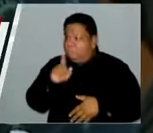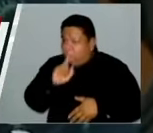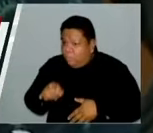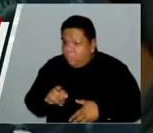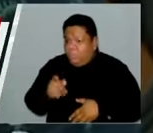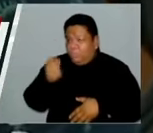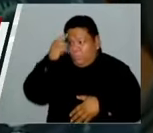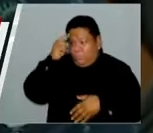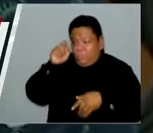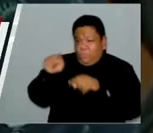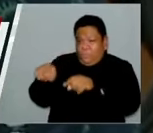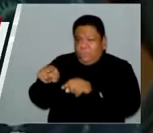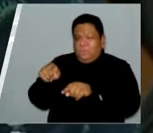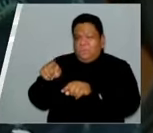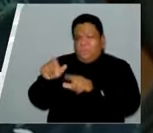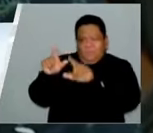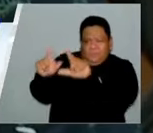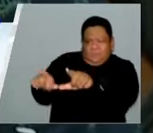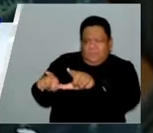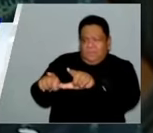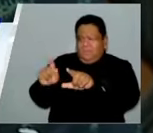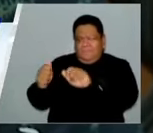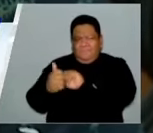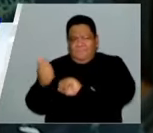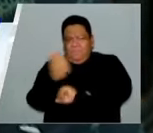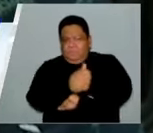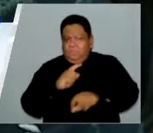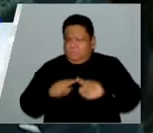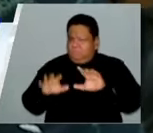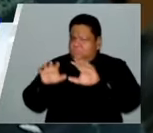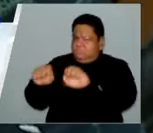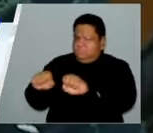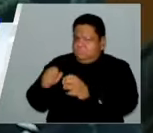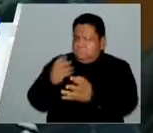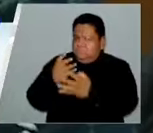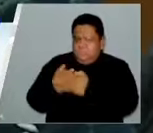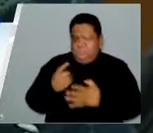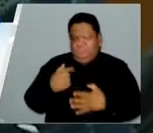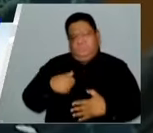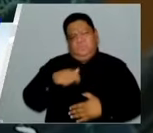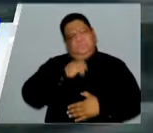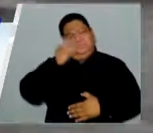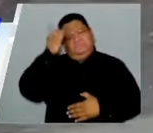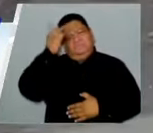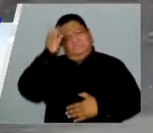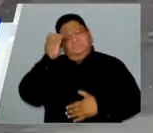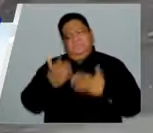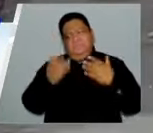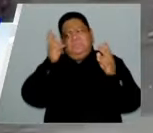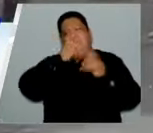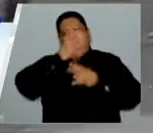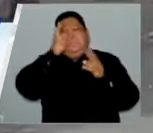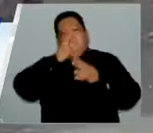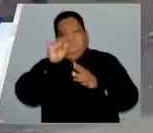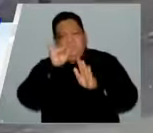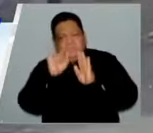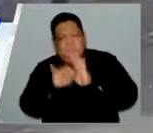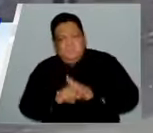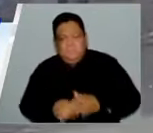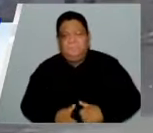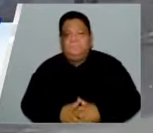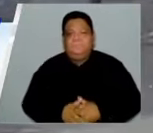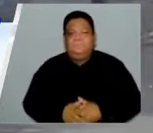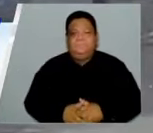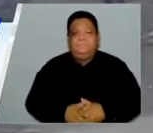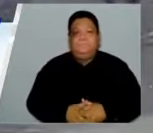tapos nahuli sila. And so, we were thinking mistaken identity. Lumutang kasi ang video ni